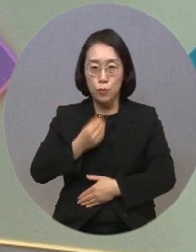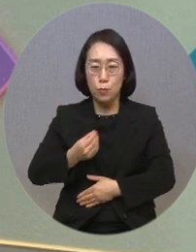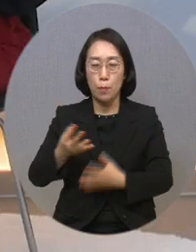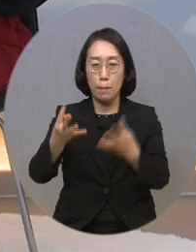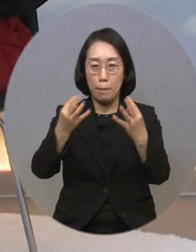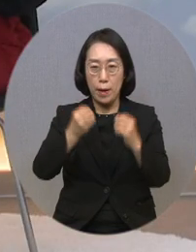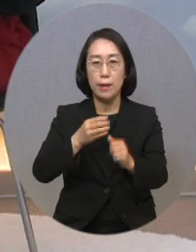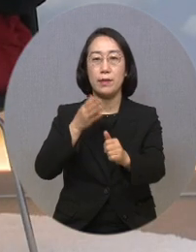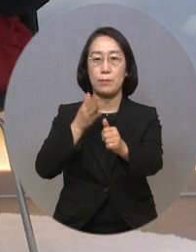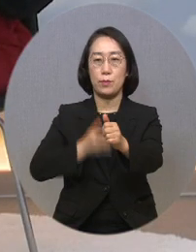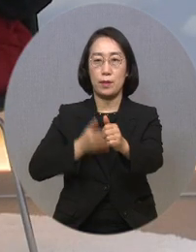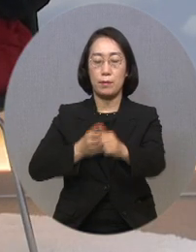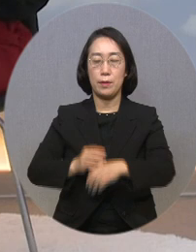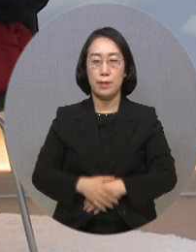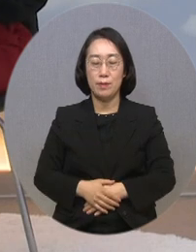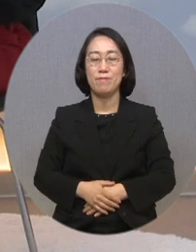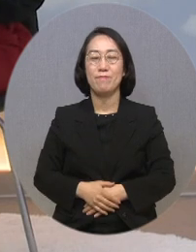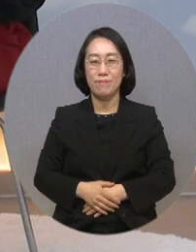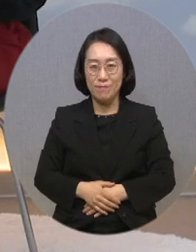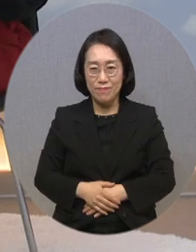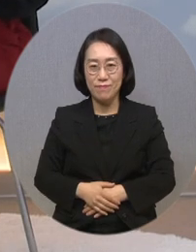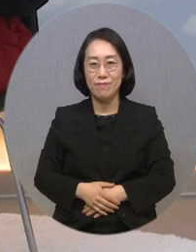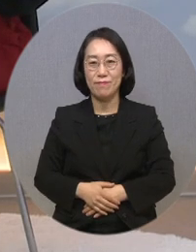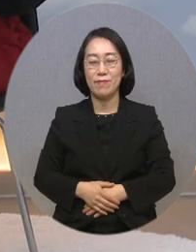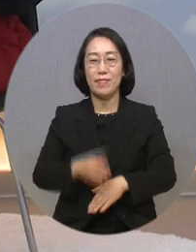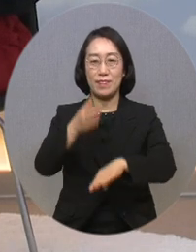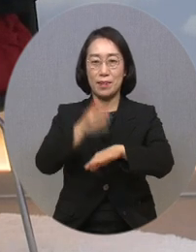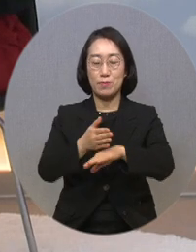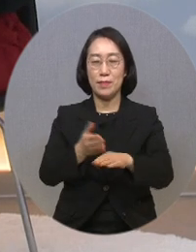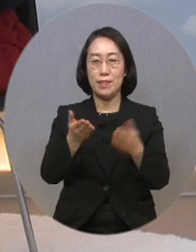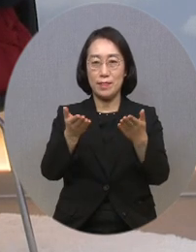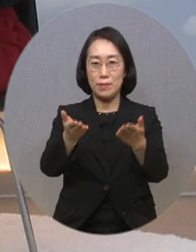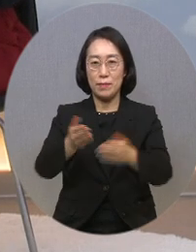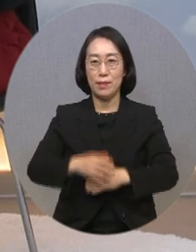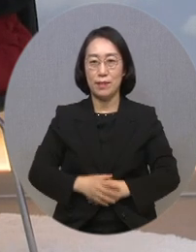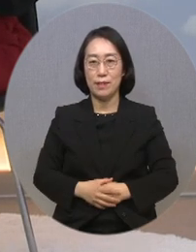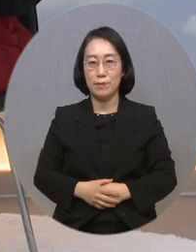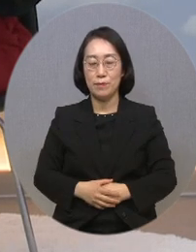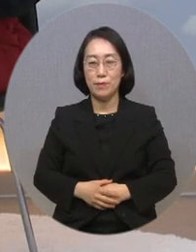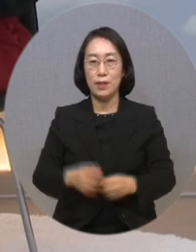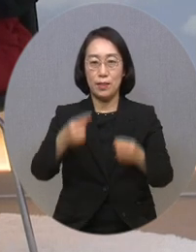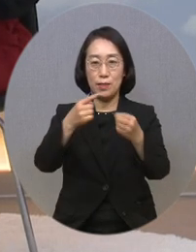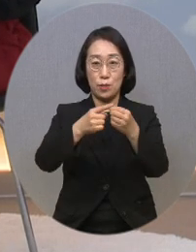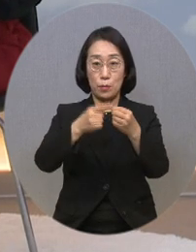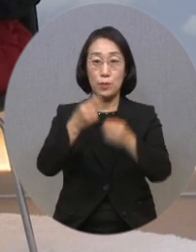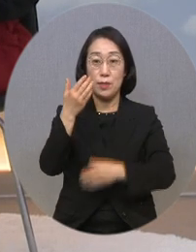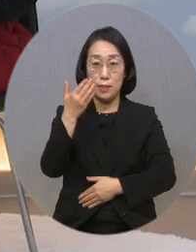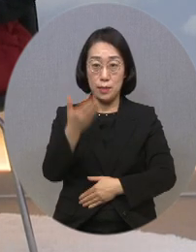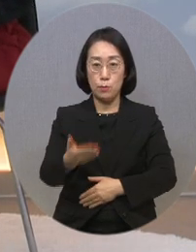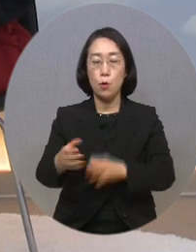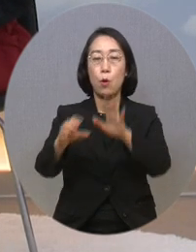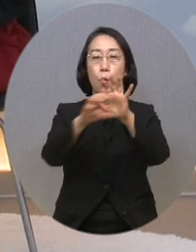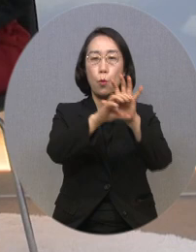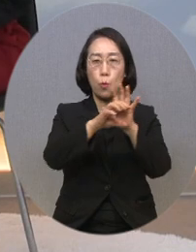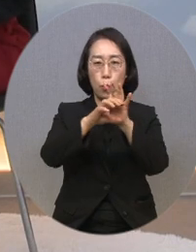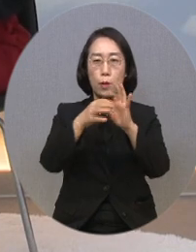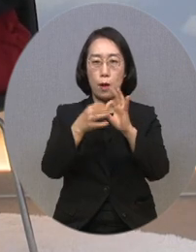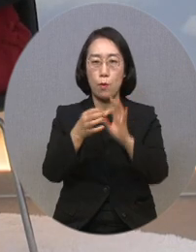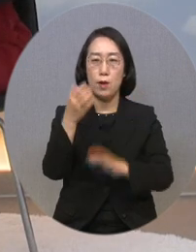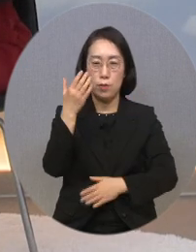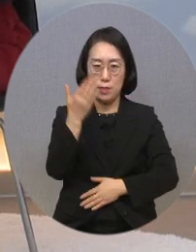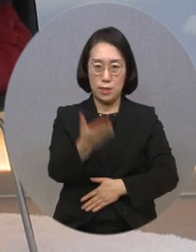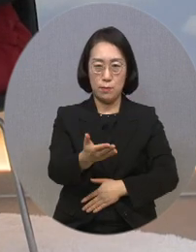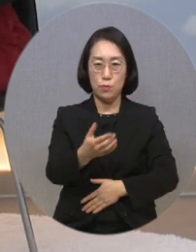바랍니다. 네, 의장님. 귀한 걸음 해주셔서 너무 감사드립니다. 네. 자, 첫 번째 질문은 아무래도 코로나19에 관한 질문이